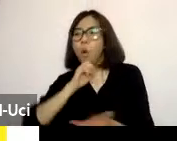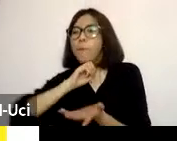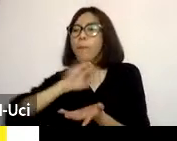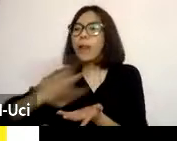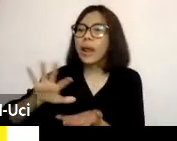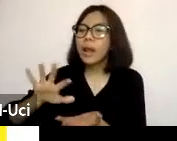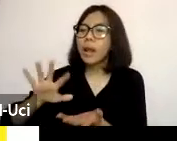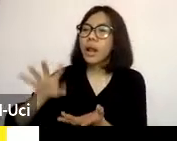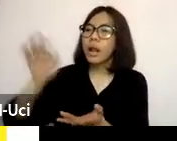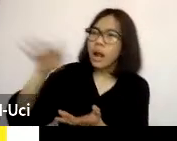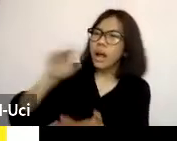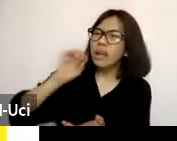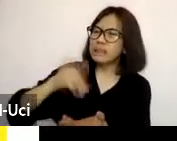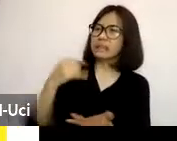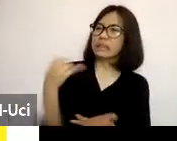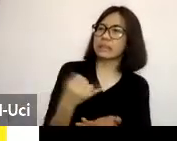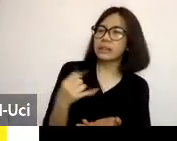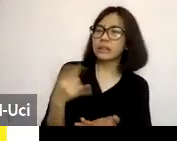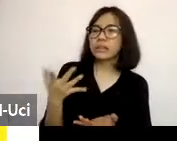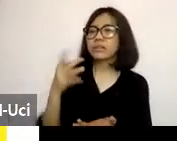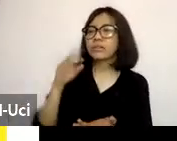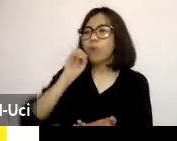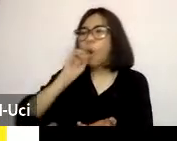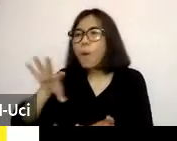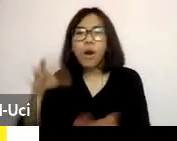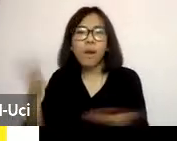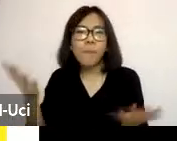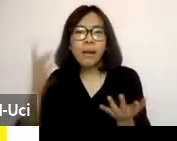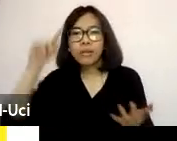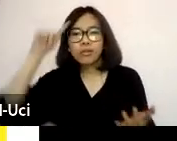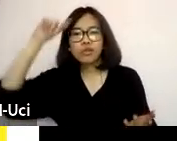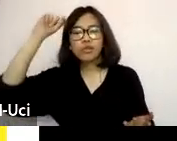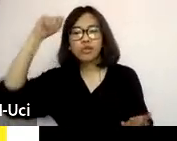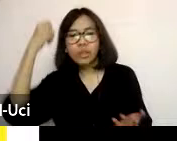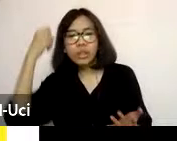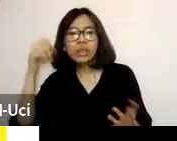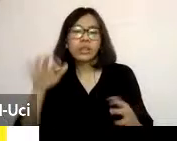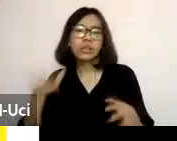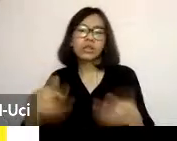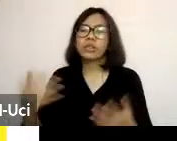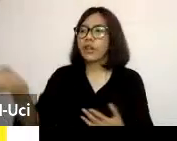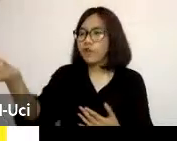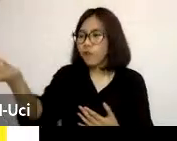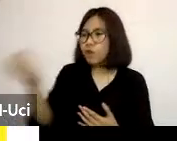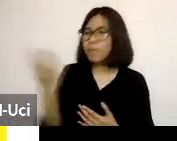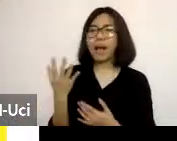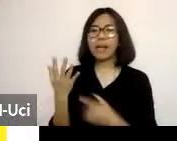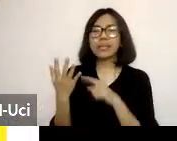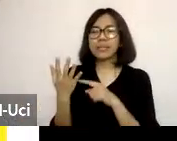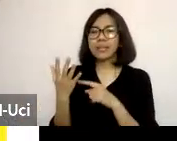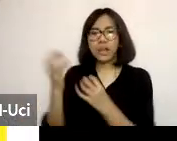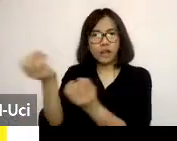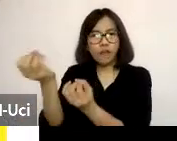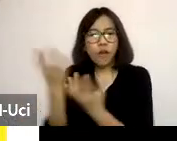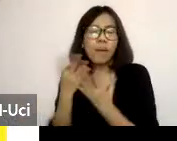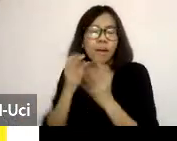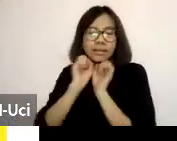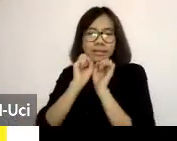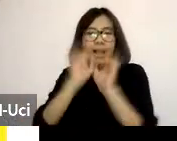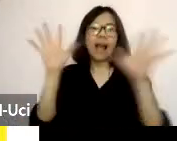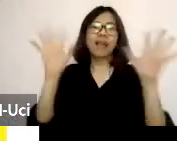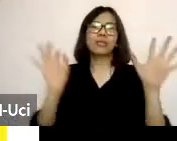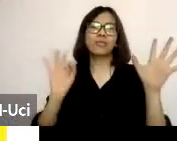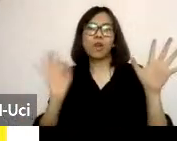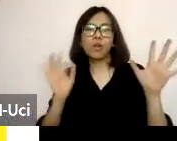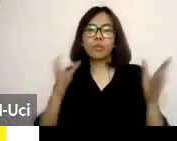juga apa tidak ada diseminasi informasi yang baik terhadap konsumen sehingga Konsumen tidak